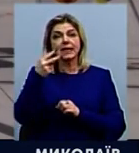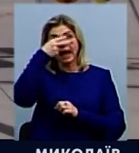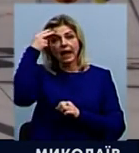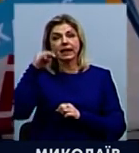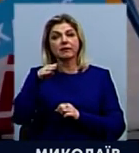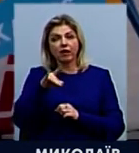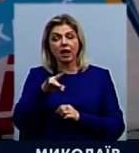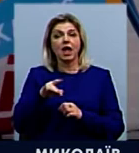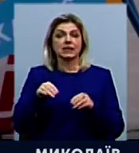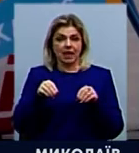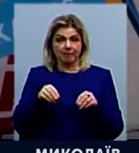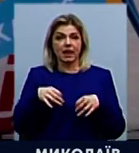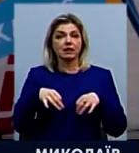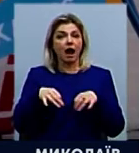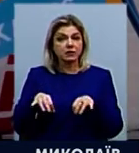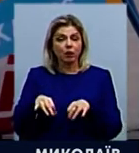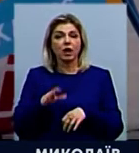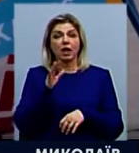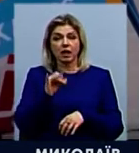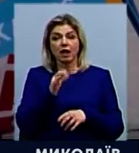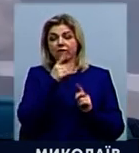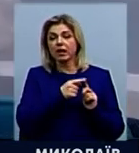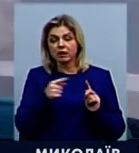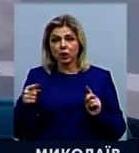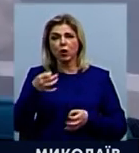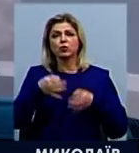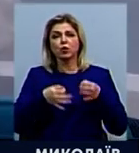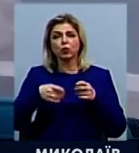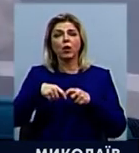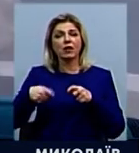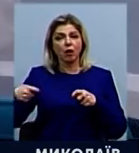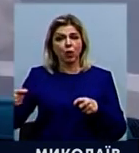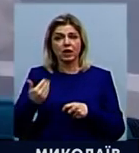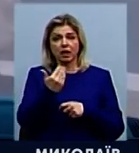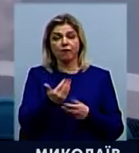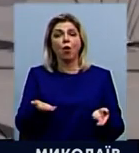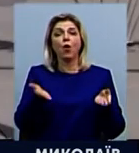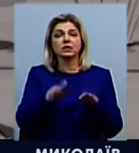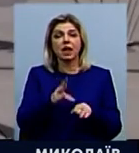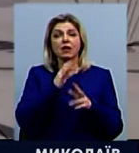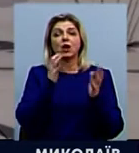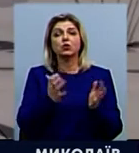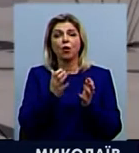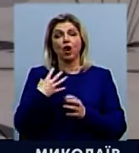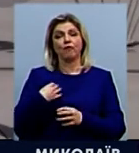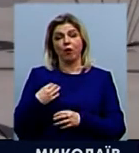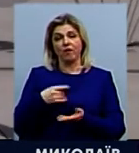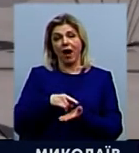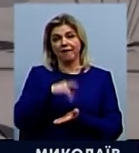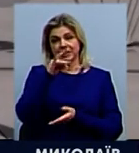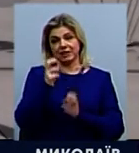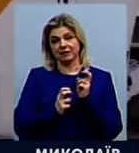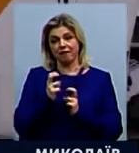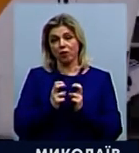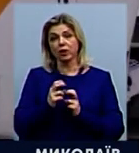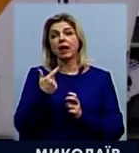наземним транспортом. Втім, у результаті тривалої судової тяганини його фактично залишили на зберіганні у Львівському авіаційному